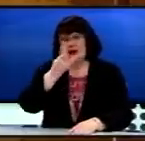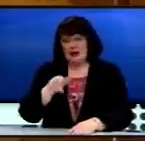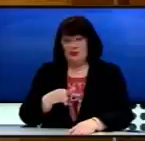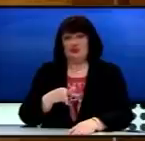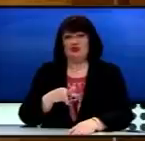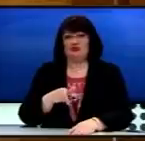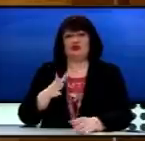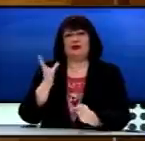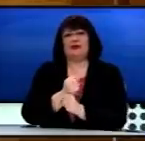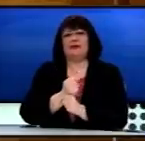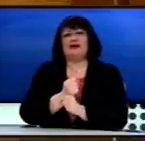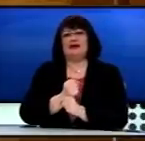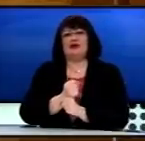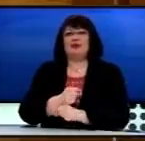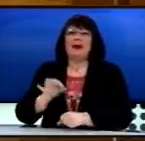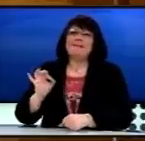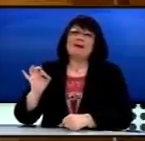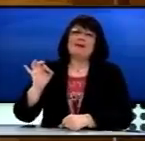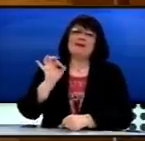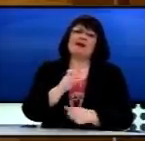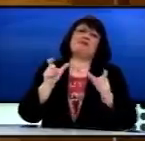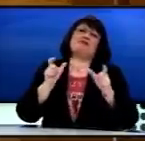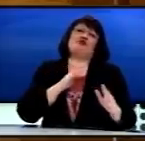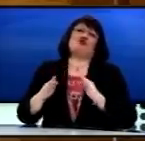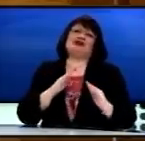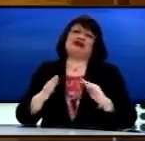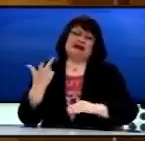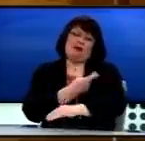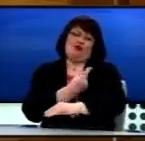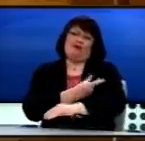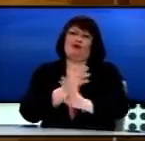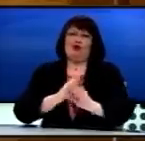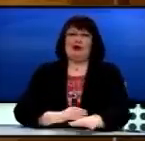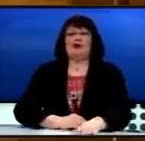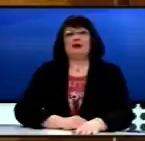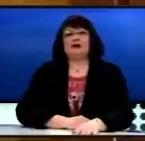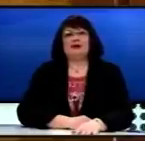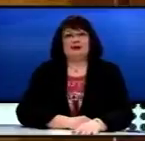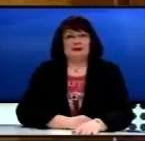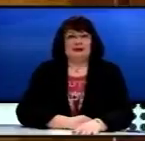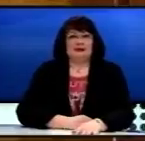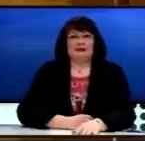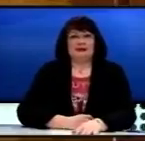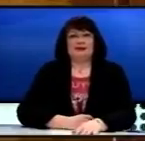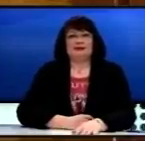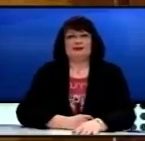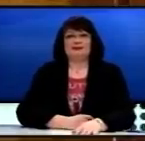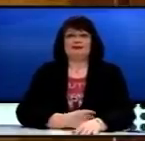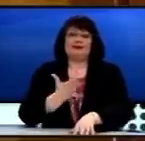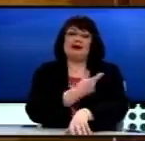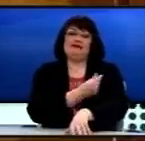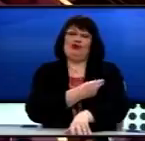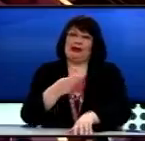φτάσουμε να πετύχουμε την ανοσία των εμβολίων. Έρχομαι τώρα στα